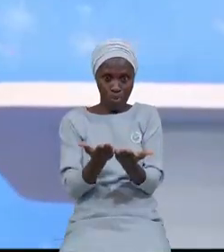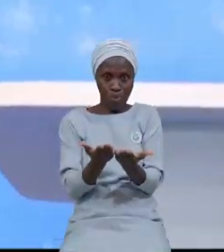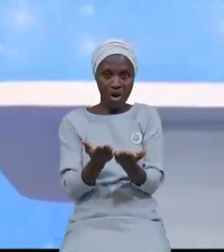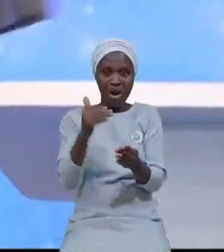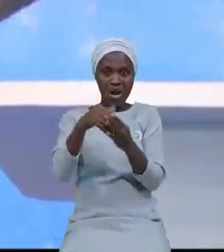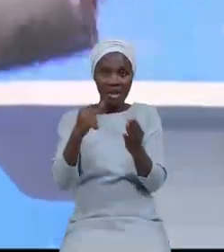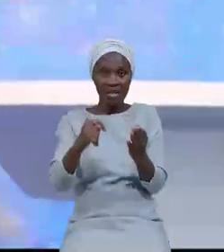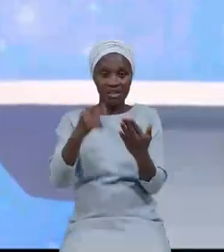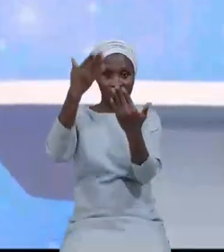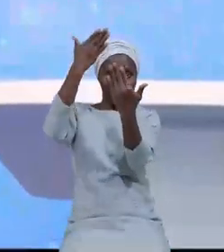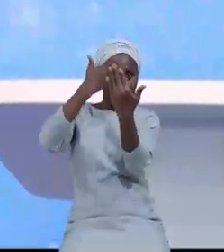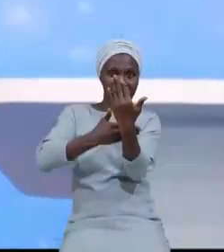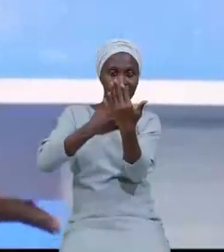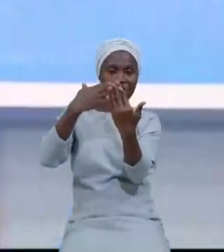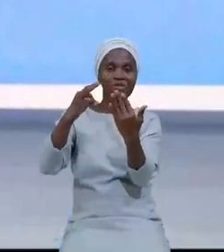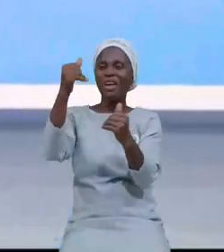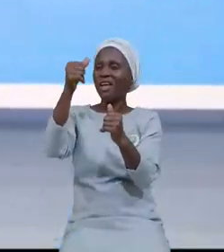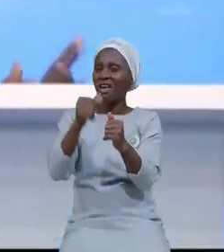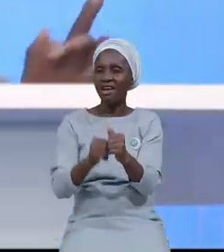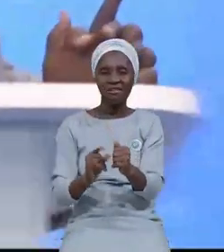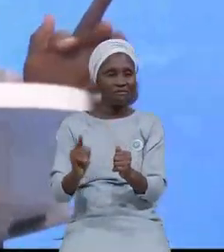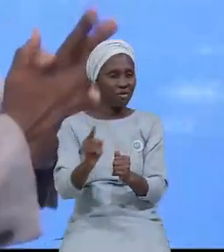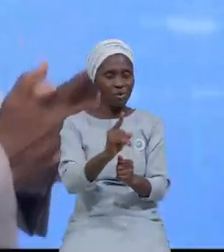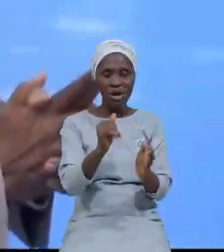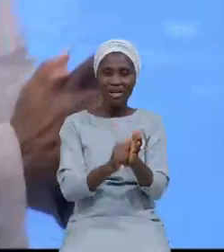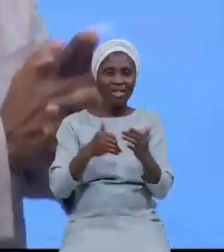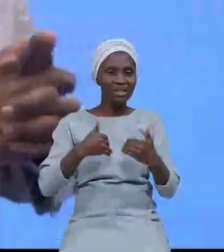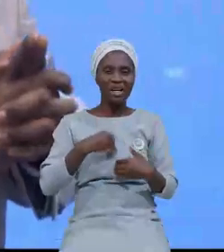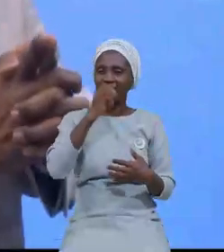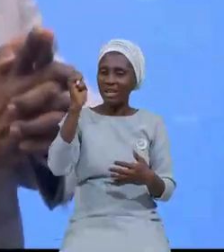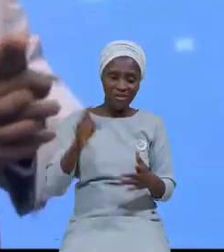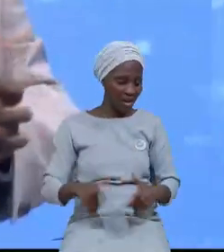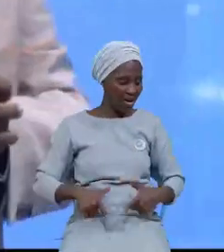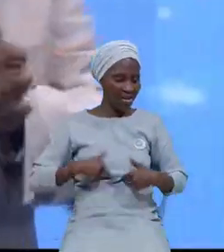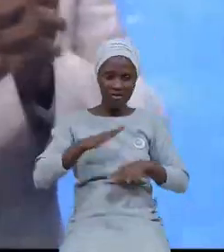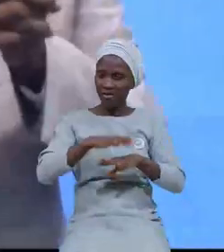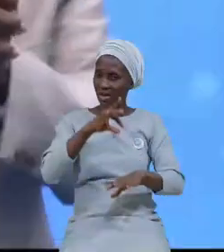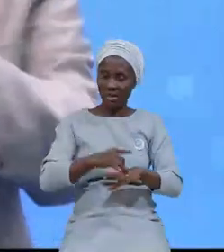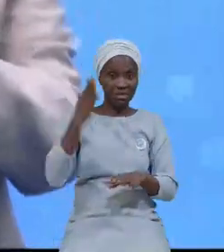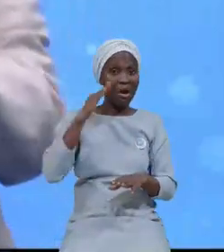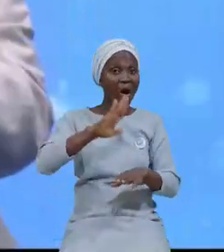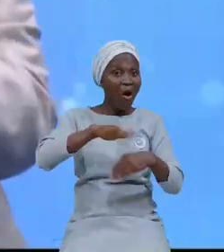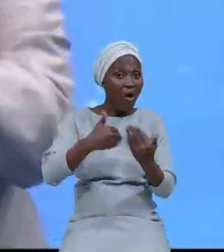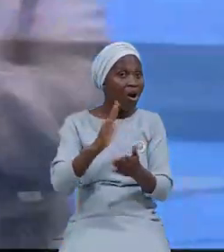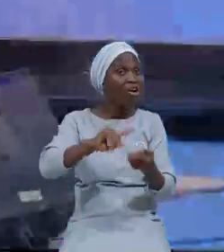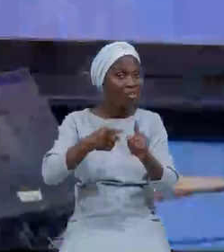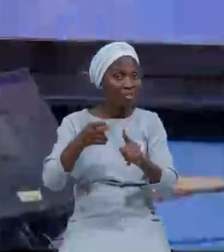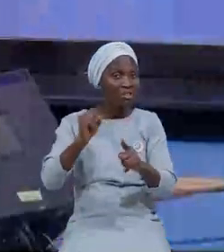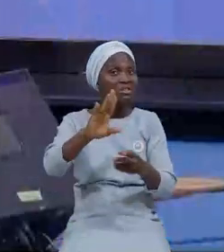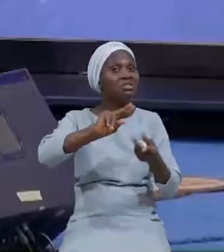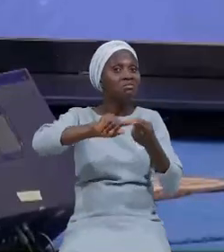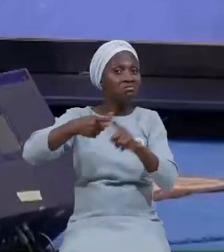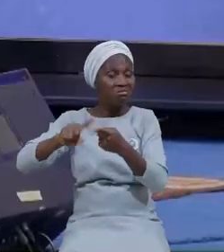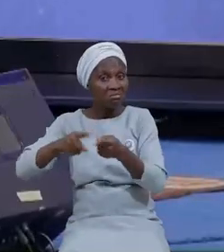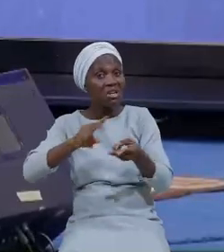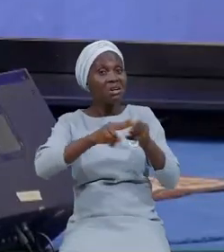milieu devant tout le monde tous ceux qui ont jamais vécu tous tes amis tous tes